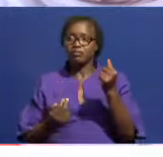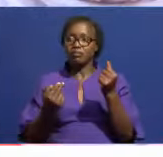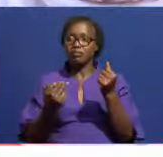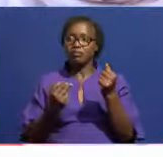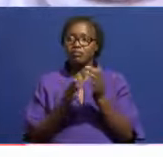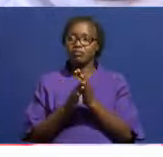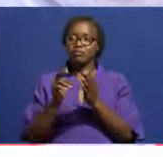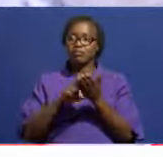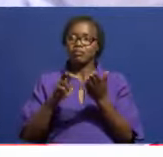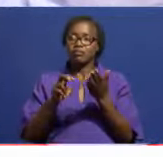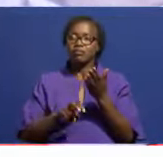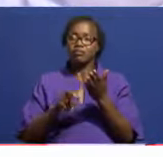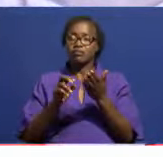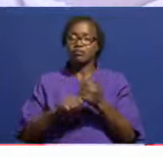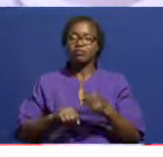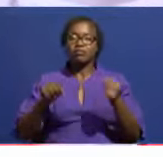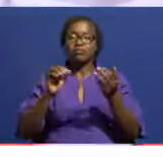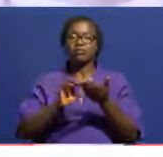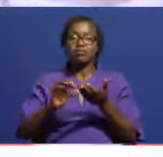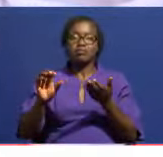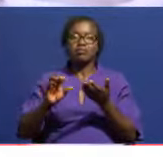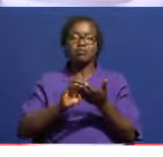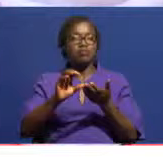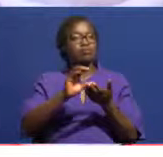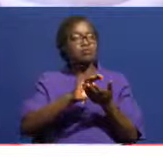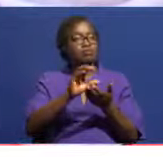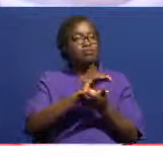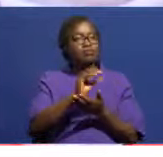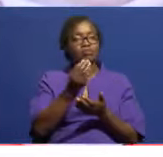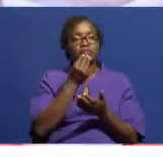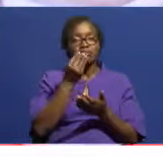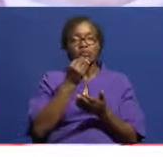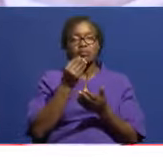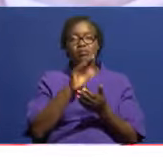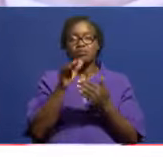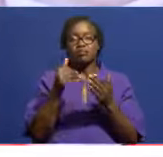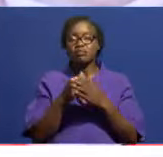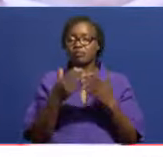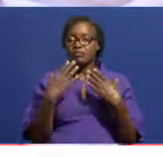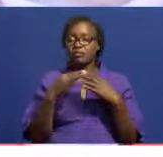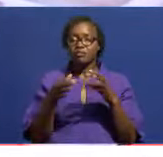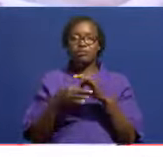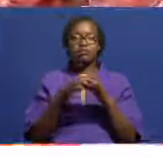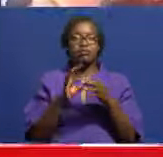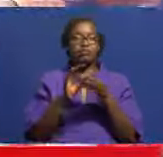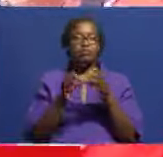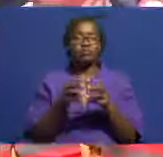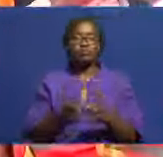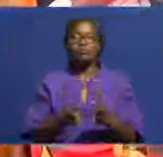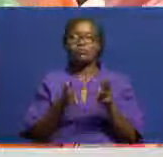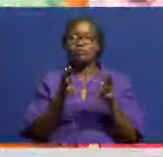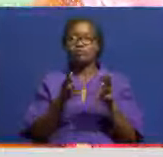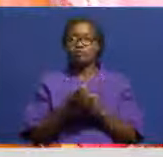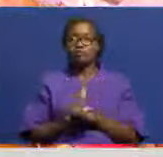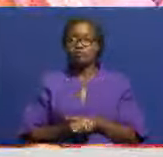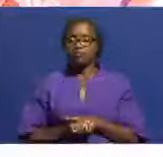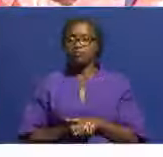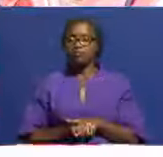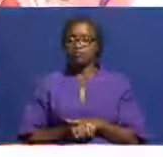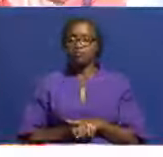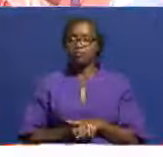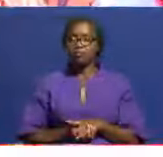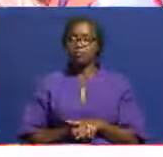of being able to distribute food and reach the affected population in a very coordinated manner.